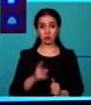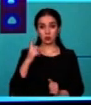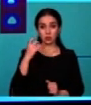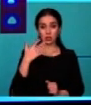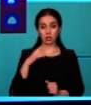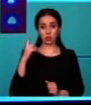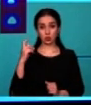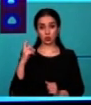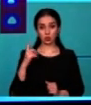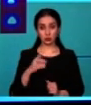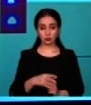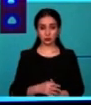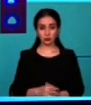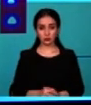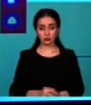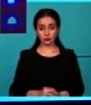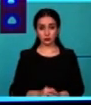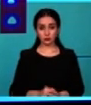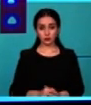150-ге 100.